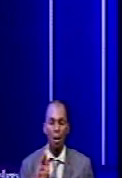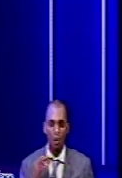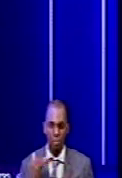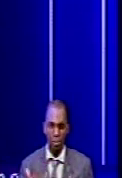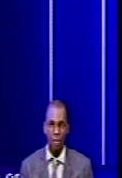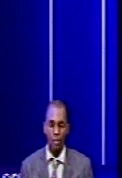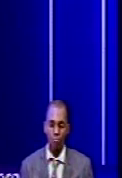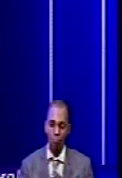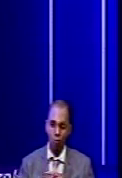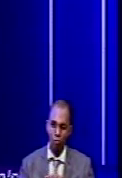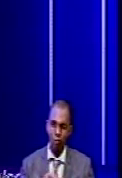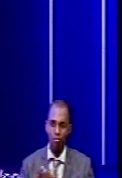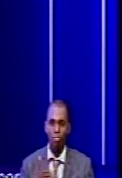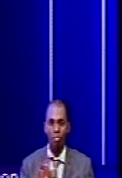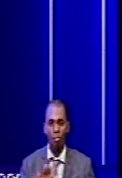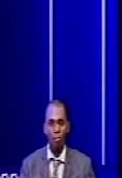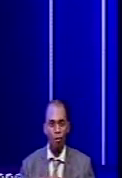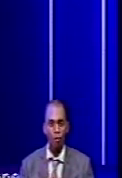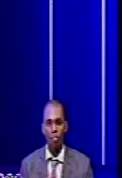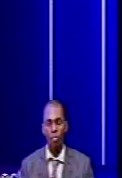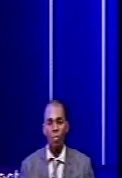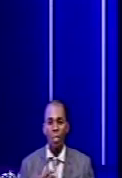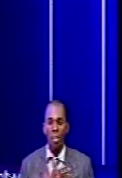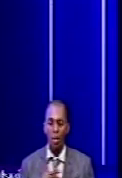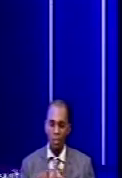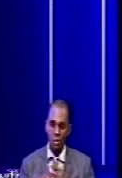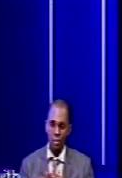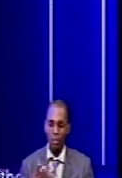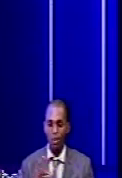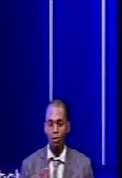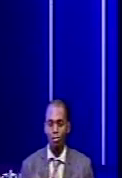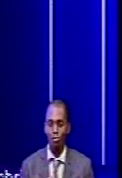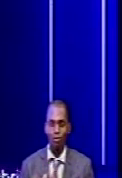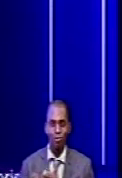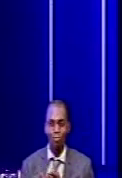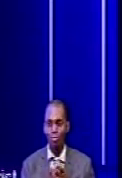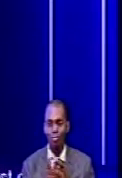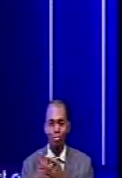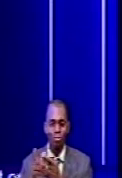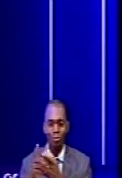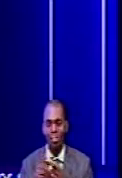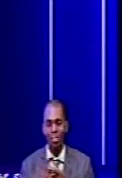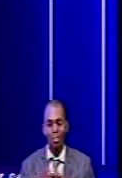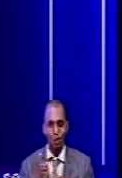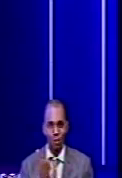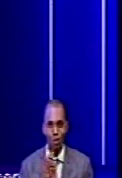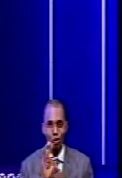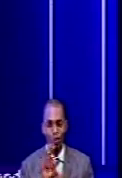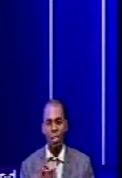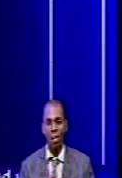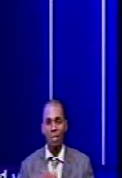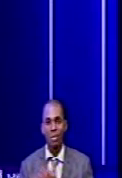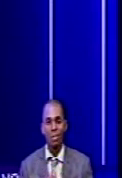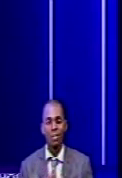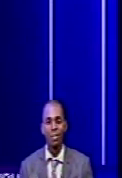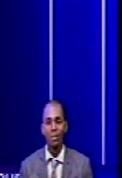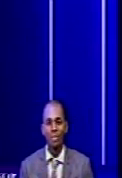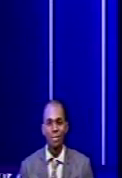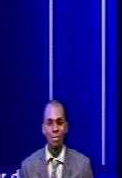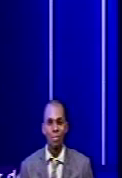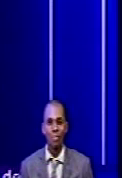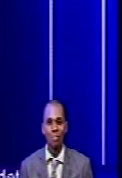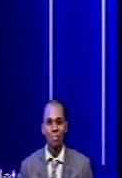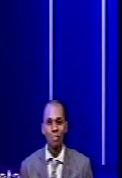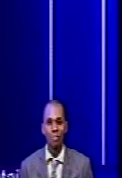Et ça s'est aggravé jusqu'au point où j'avais les cannes. Donc, sans cannes, je ne peux pas marcher. Je ne peux même pas me déplacer dans ma propre